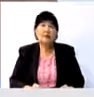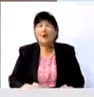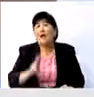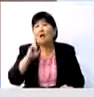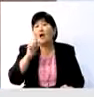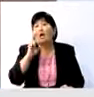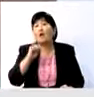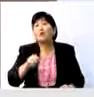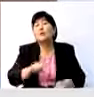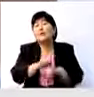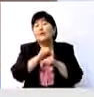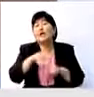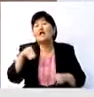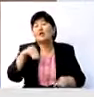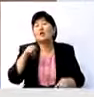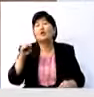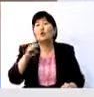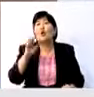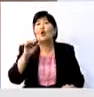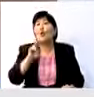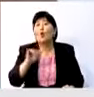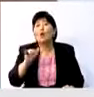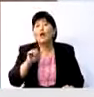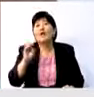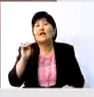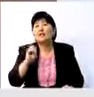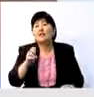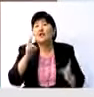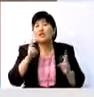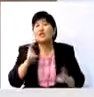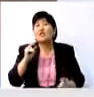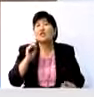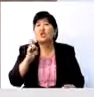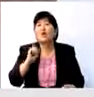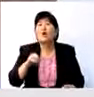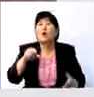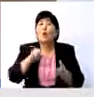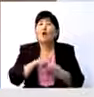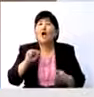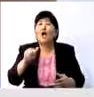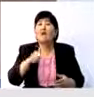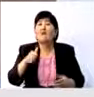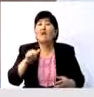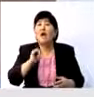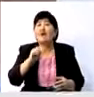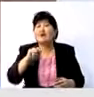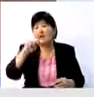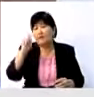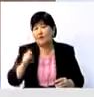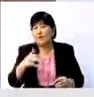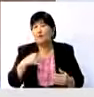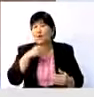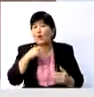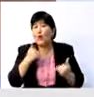Каракумское восстание, Темирбек Жургенов, Узак Еспанов, жертвы Чернобыля, участники афганской войны. Уважение и дань их